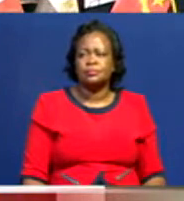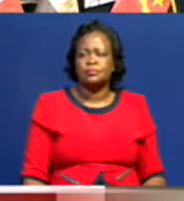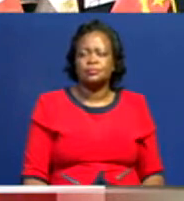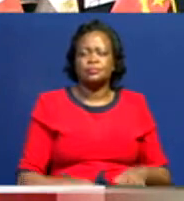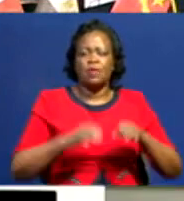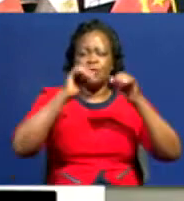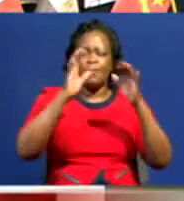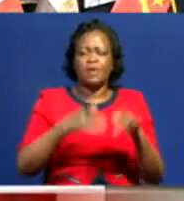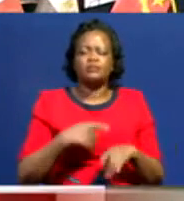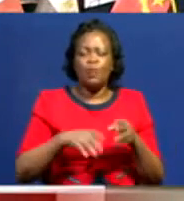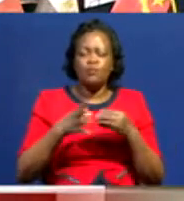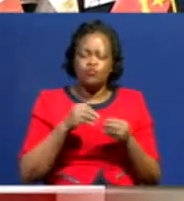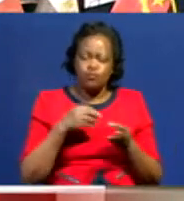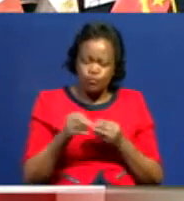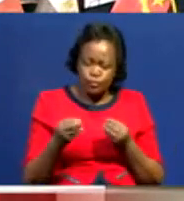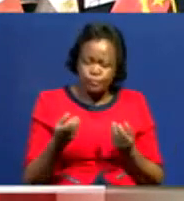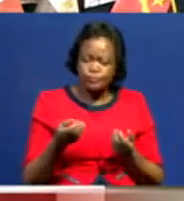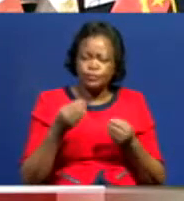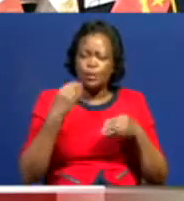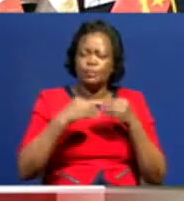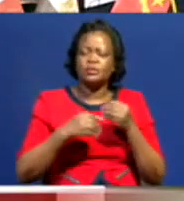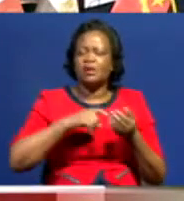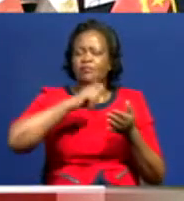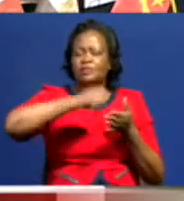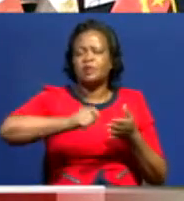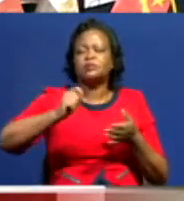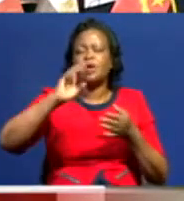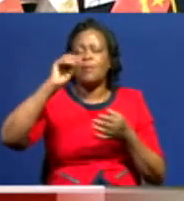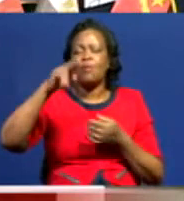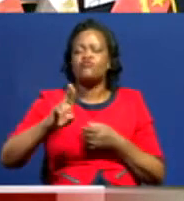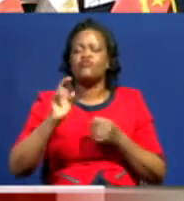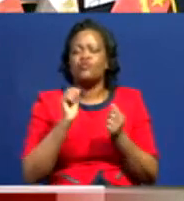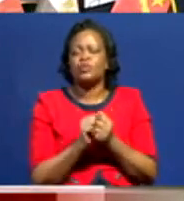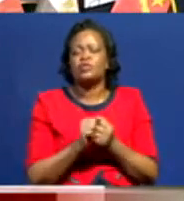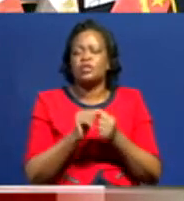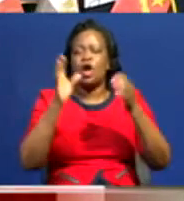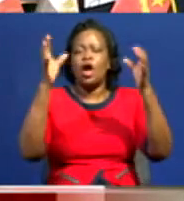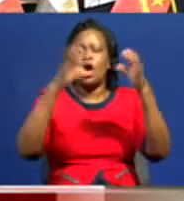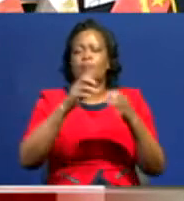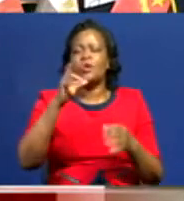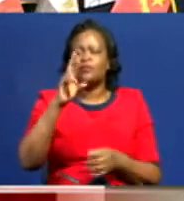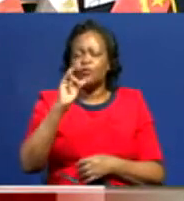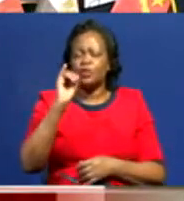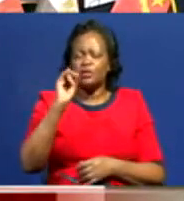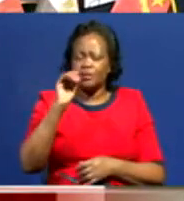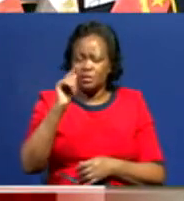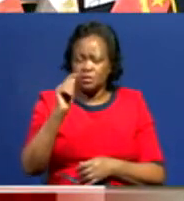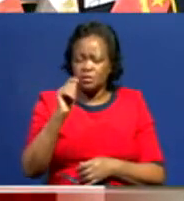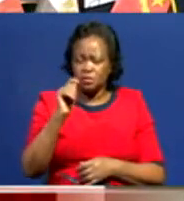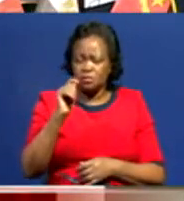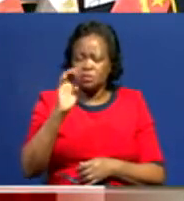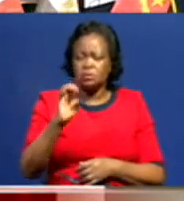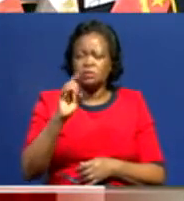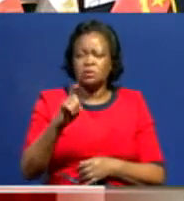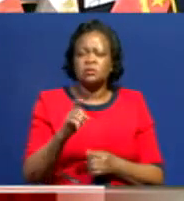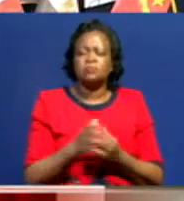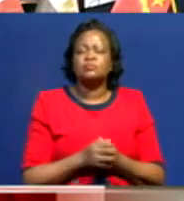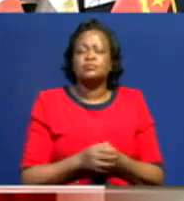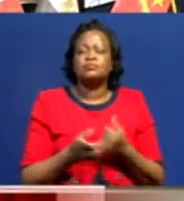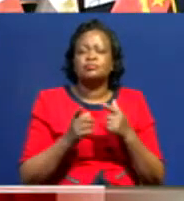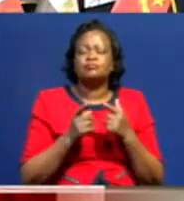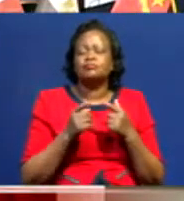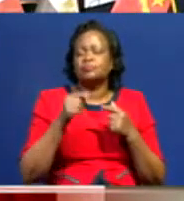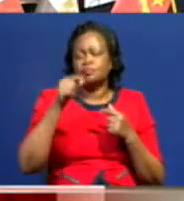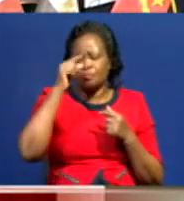Wakulima wa pamba kaunti ya Busia wametia saini mkataba na kampuni ya Rivatex, halmashauri ya kilimo na chakula, serikali ya kaunti ya Busia